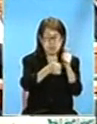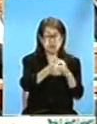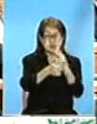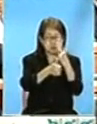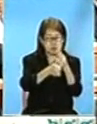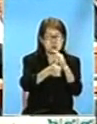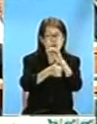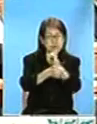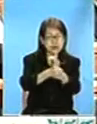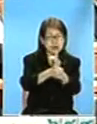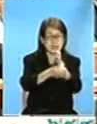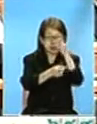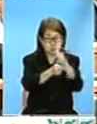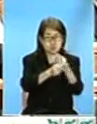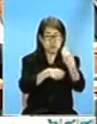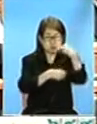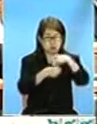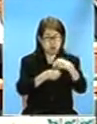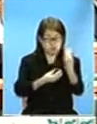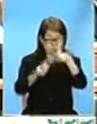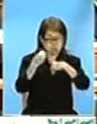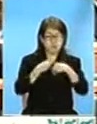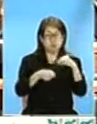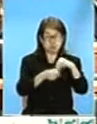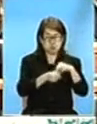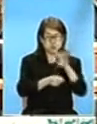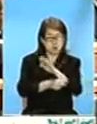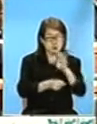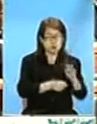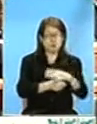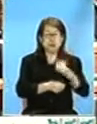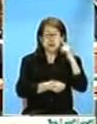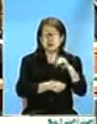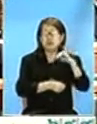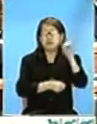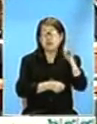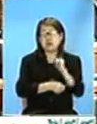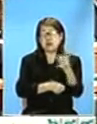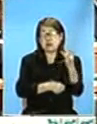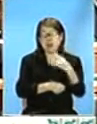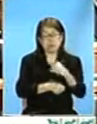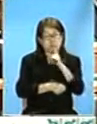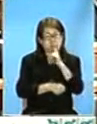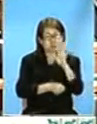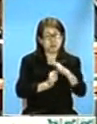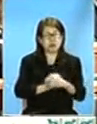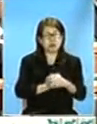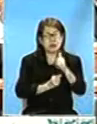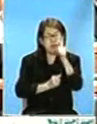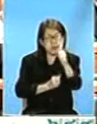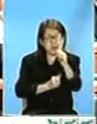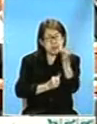มืดบางส่วนนะครับซึ่งผมไม่พยายามที่จะค้นหาด้านมืดมากอยากค้นหาด้านสว่างของท่านมาชื่นชมกันม